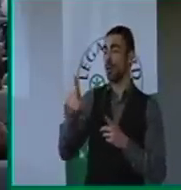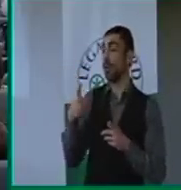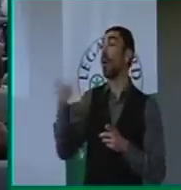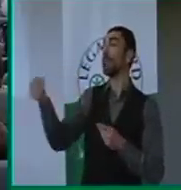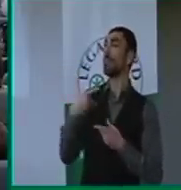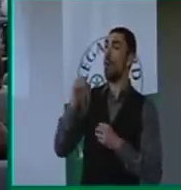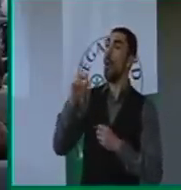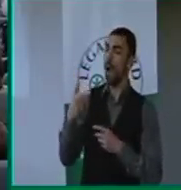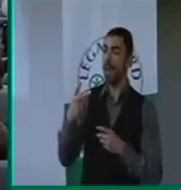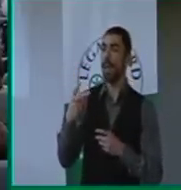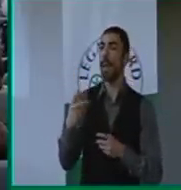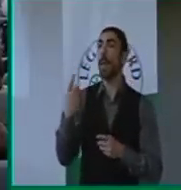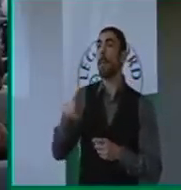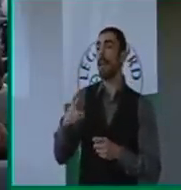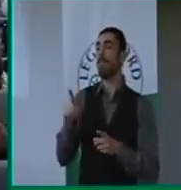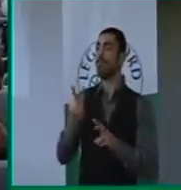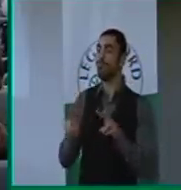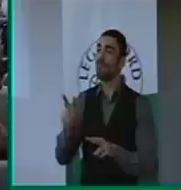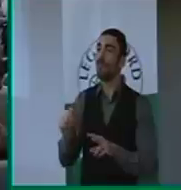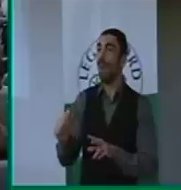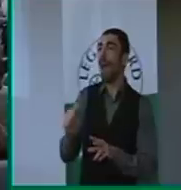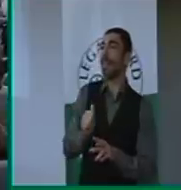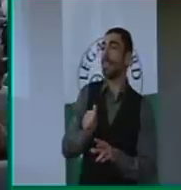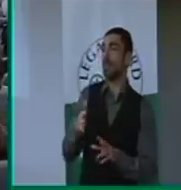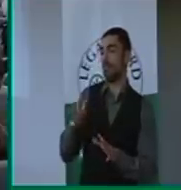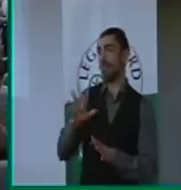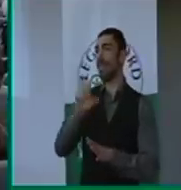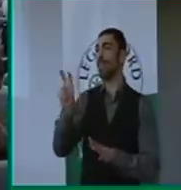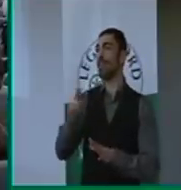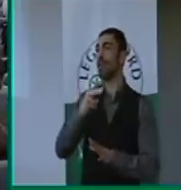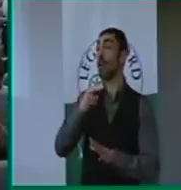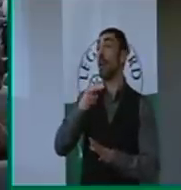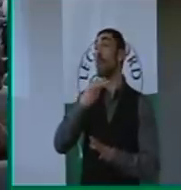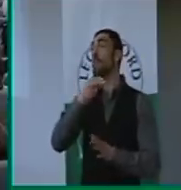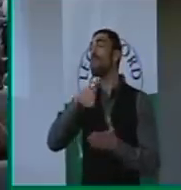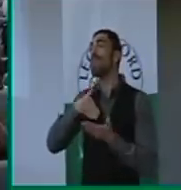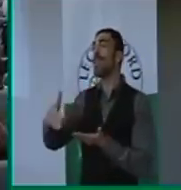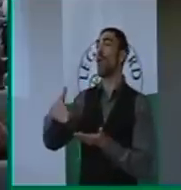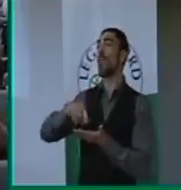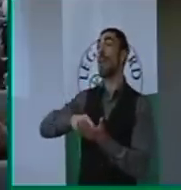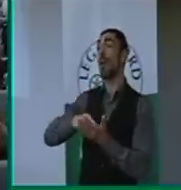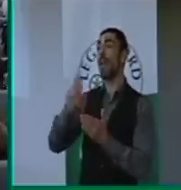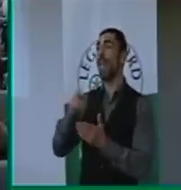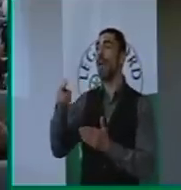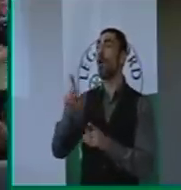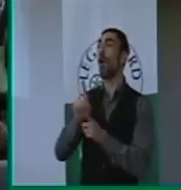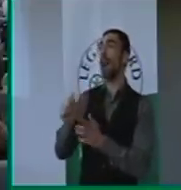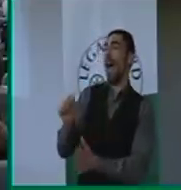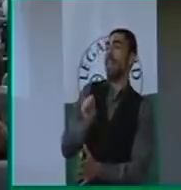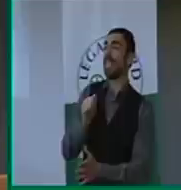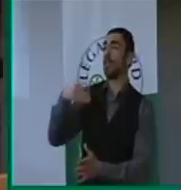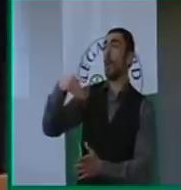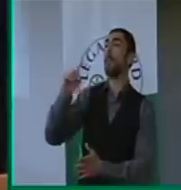dato l'ok per poter anticipare Eur 300 Milion Mil di euro come anticipo Paco